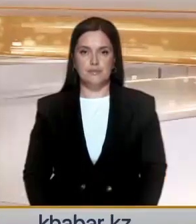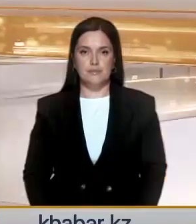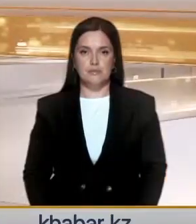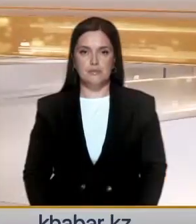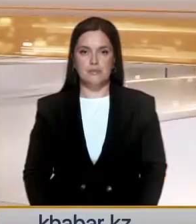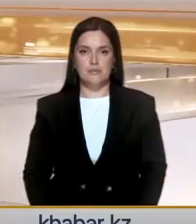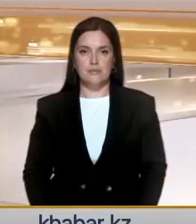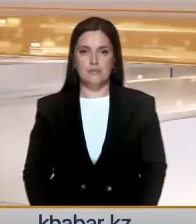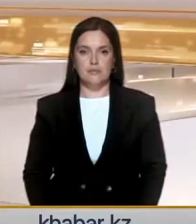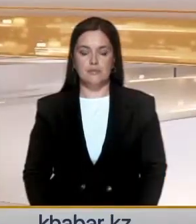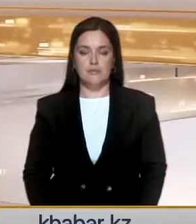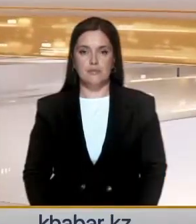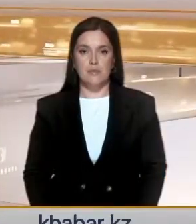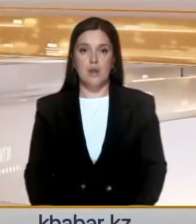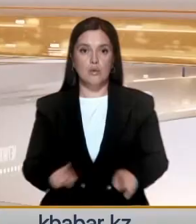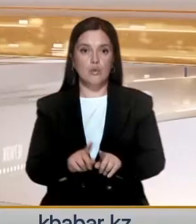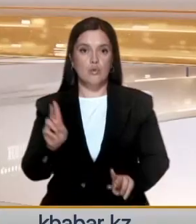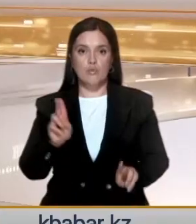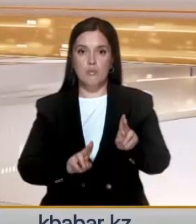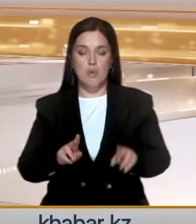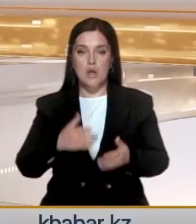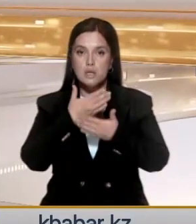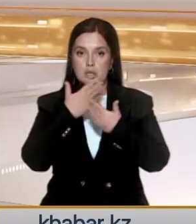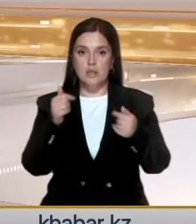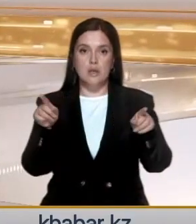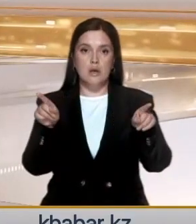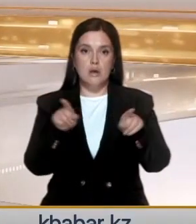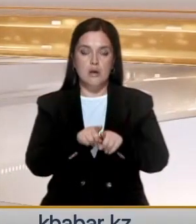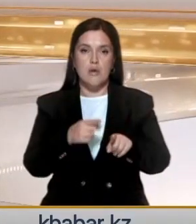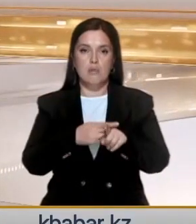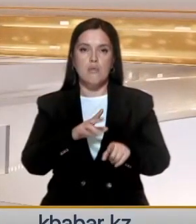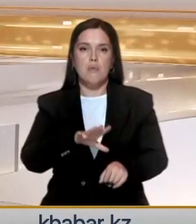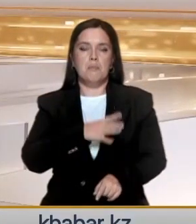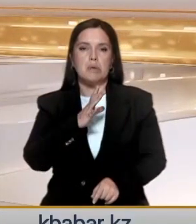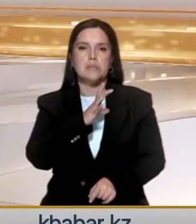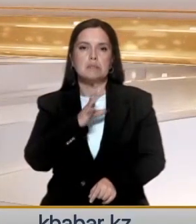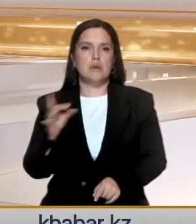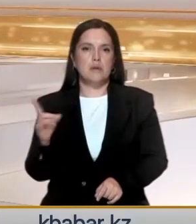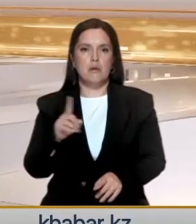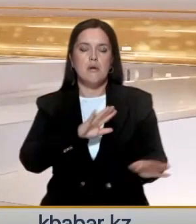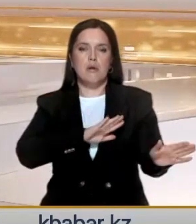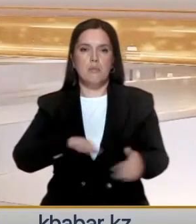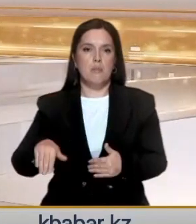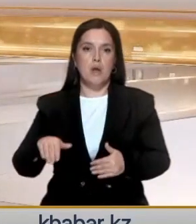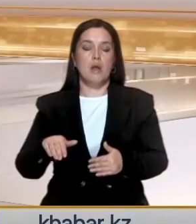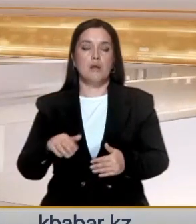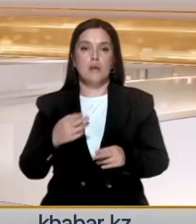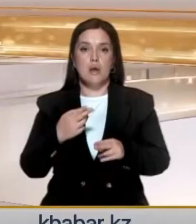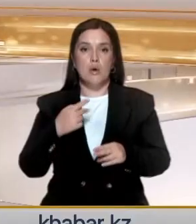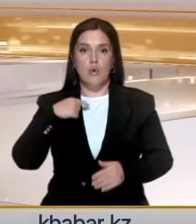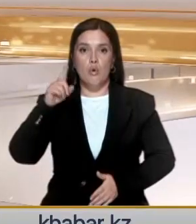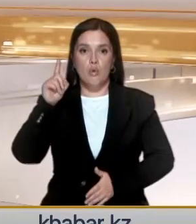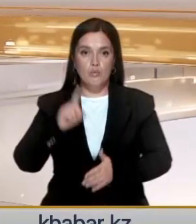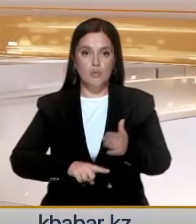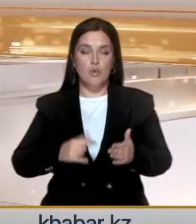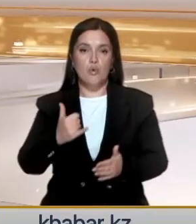управленец такой нормы нет ни в одной стране Так называемого постсоветского пространства и даже за его пределами убеждён